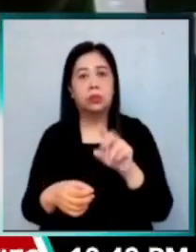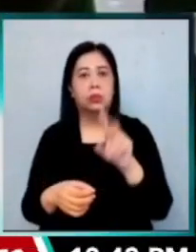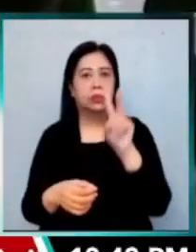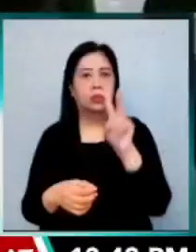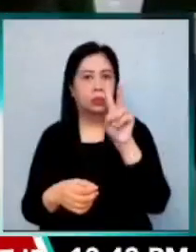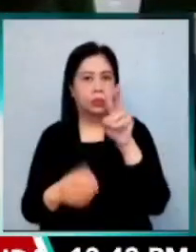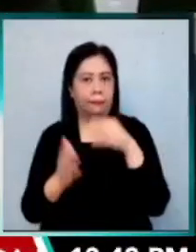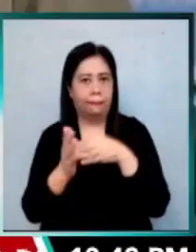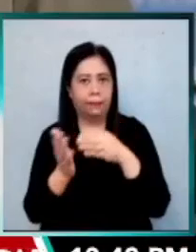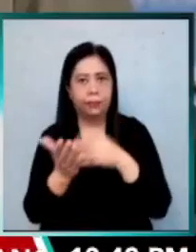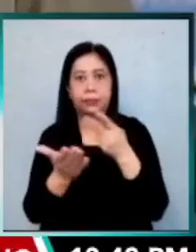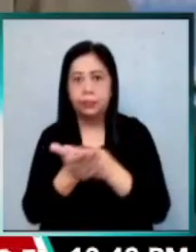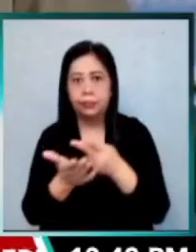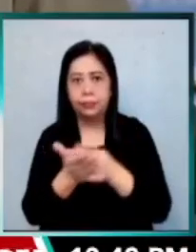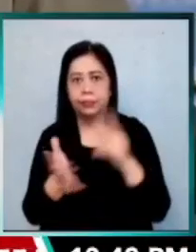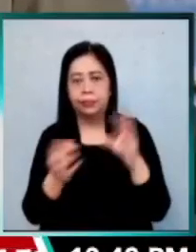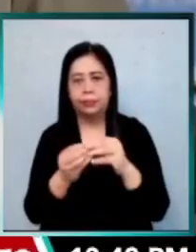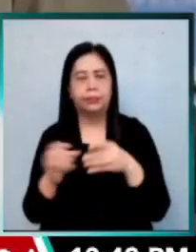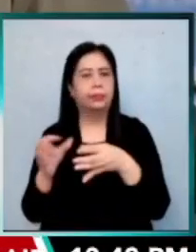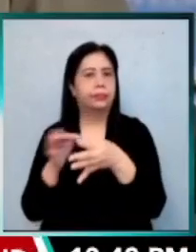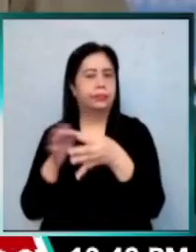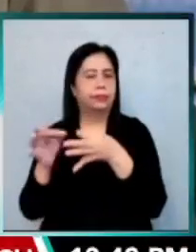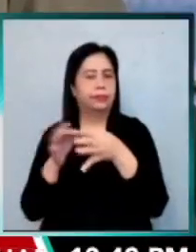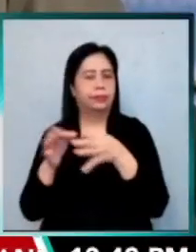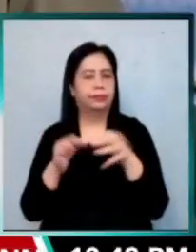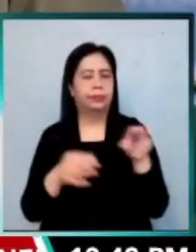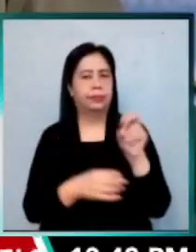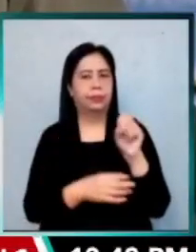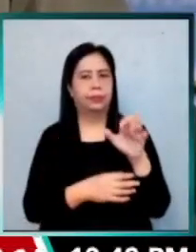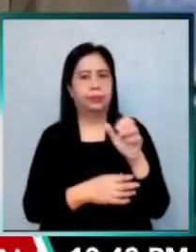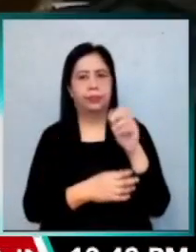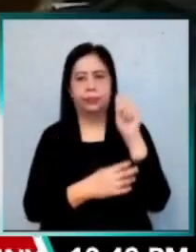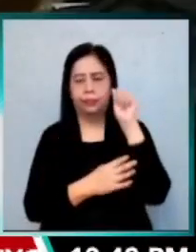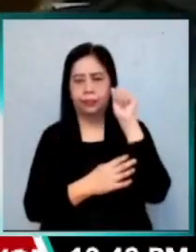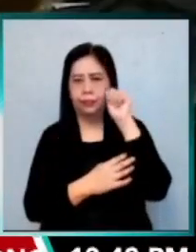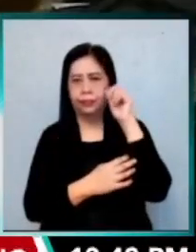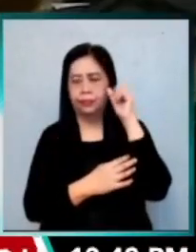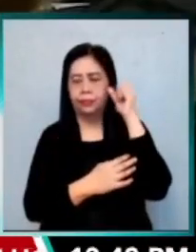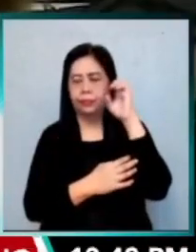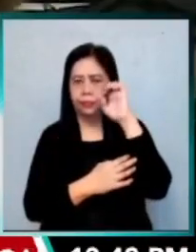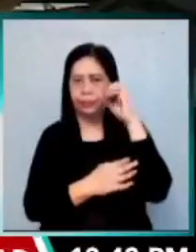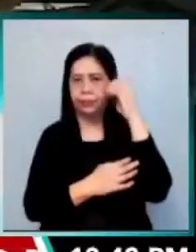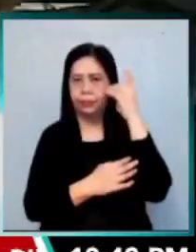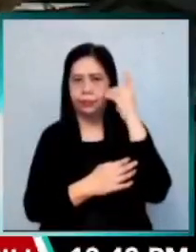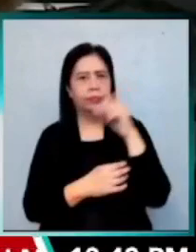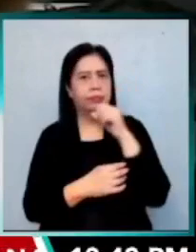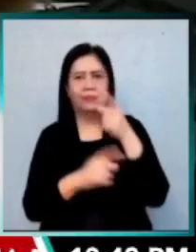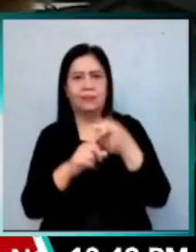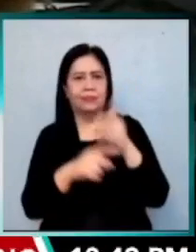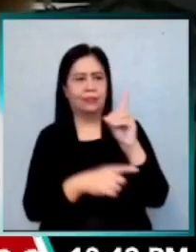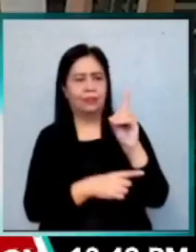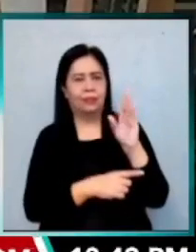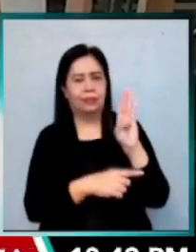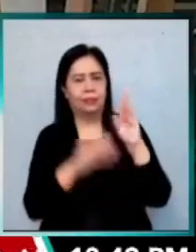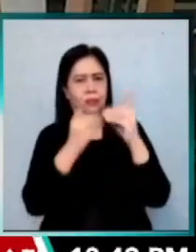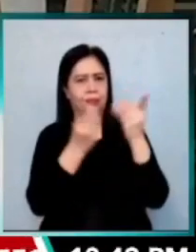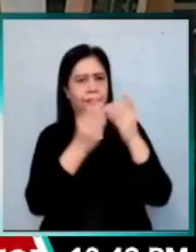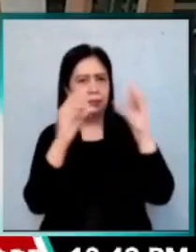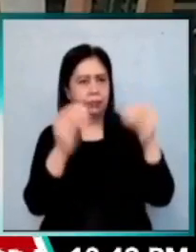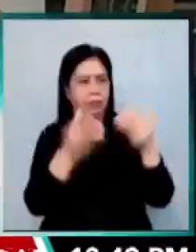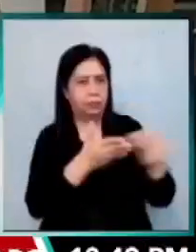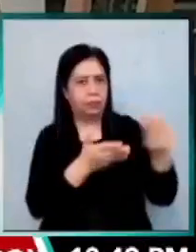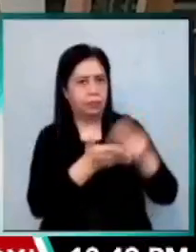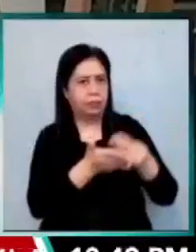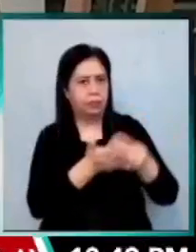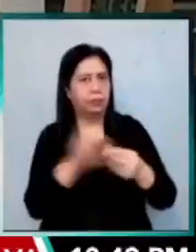piso. Paliwanag ni Education Undersecretary Epimaco Densing, hindi galing sa DepEd ang pondong ipinambili ng laptop, kundi galing